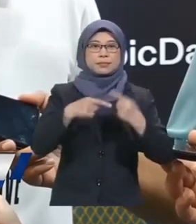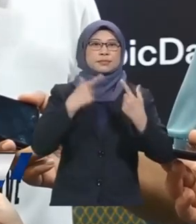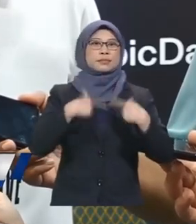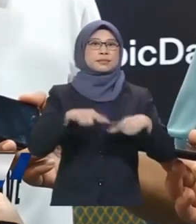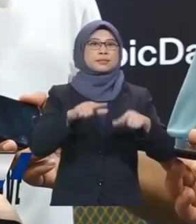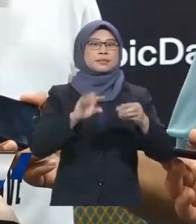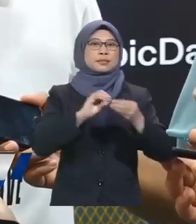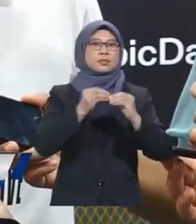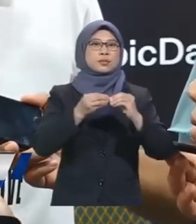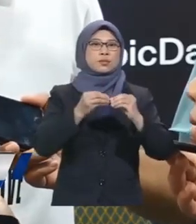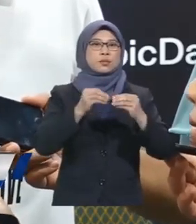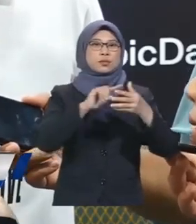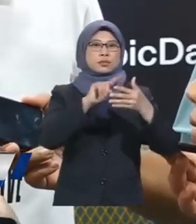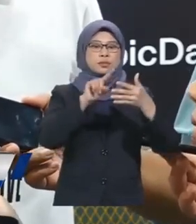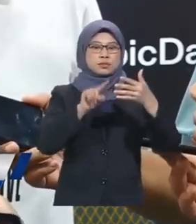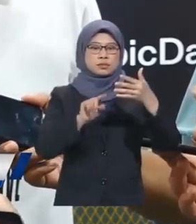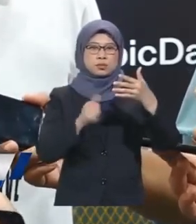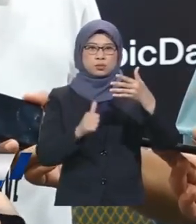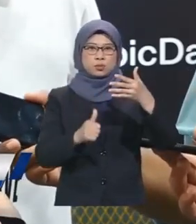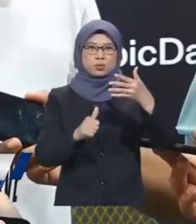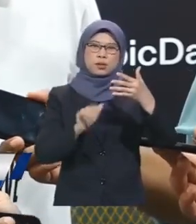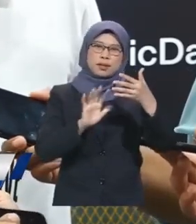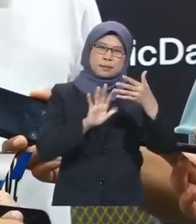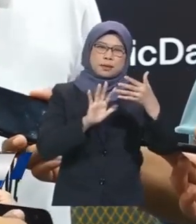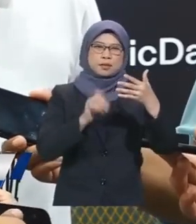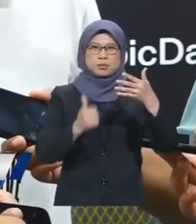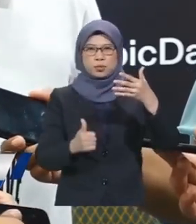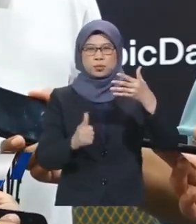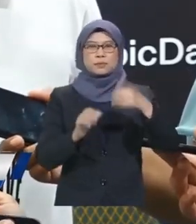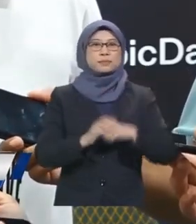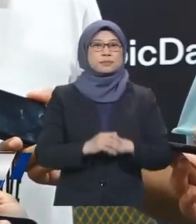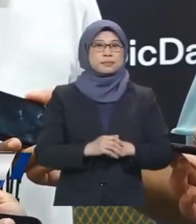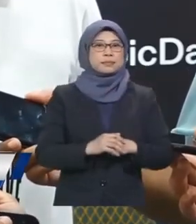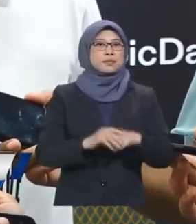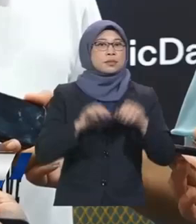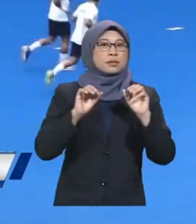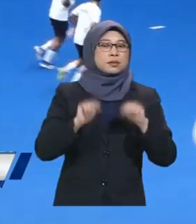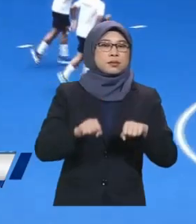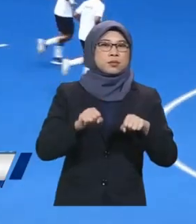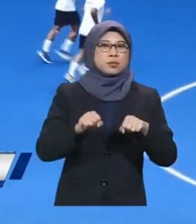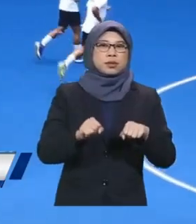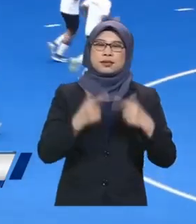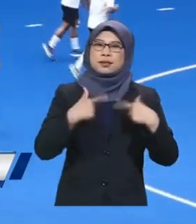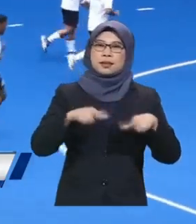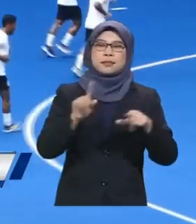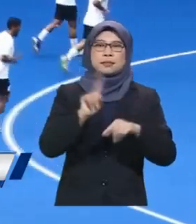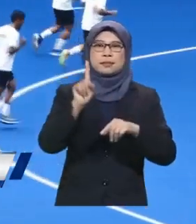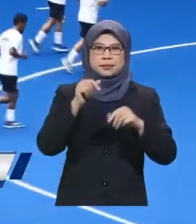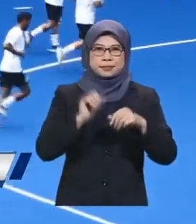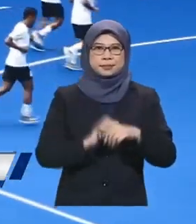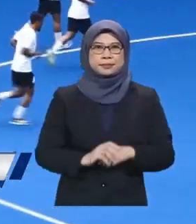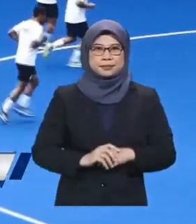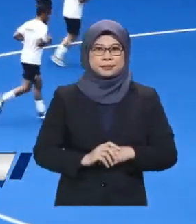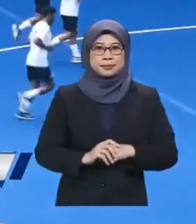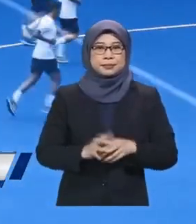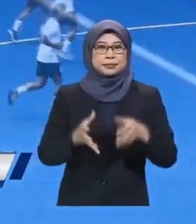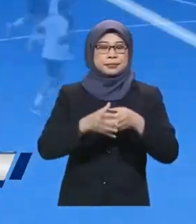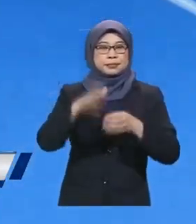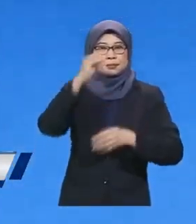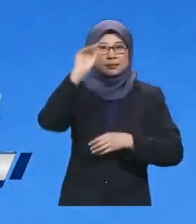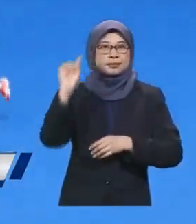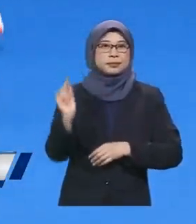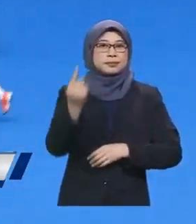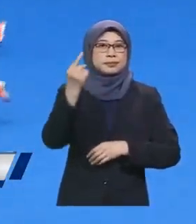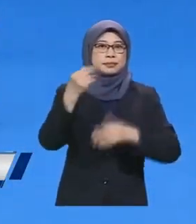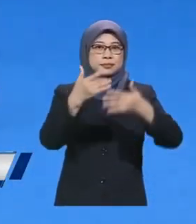top 10 or you top 5 in the world, at any good time you can beat any team. Skuad hoki lelaki negara muncul pasukan